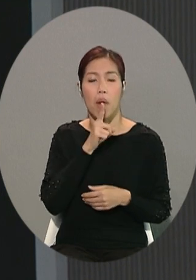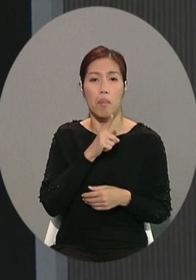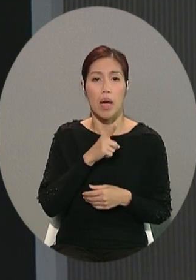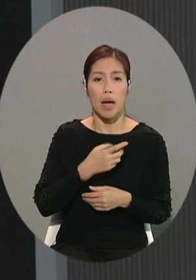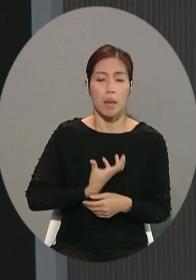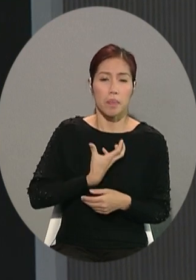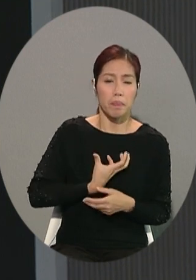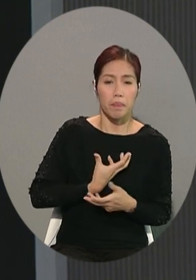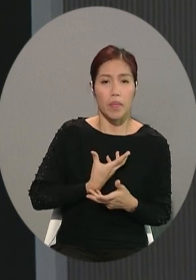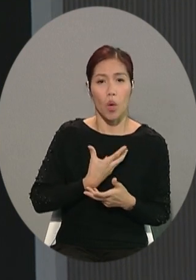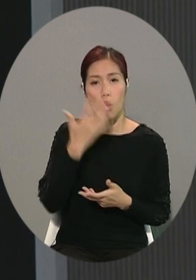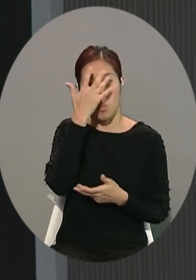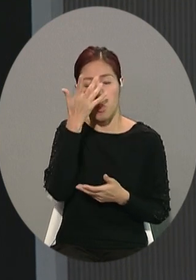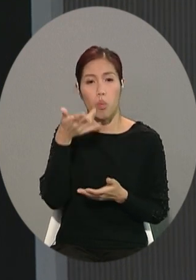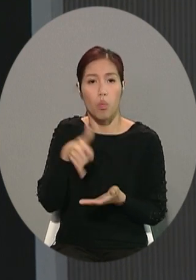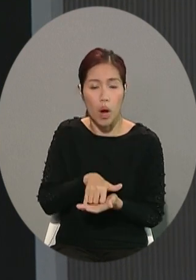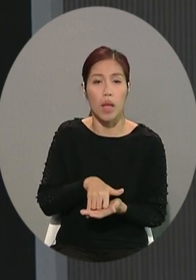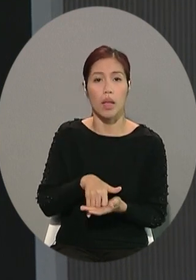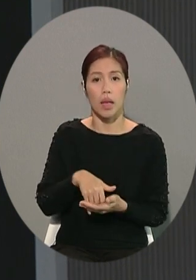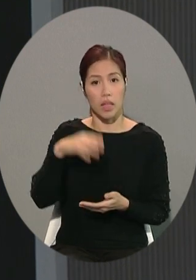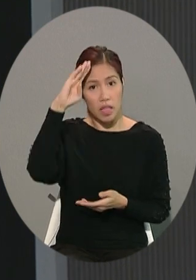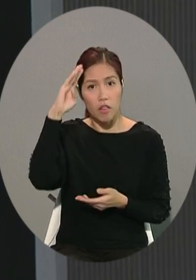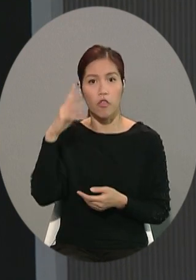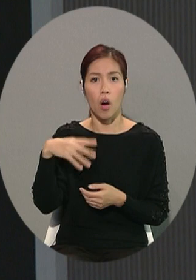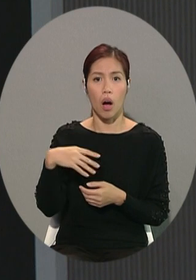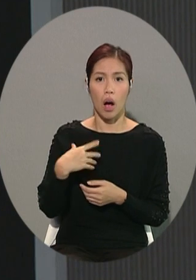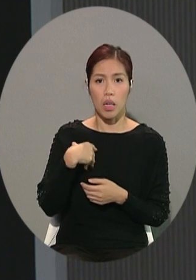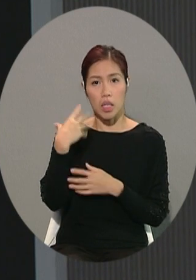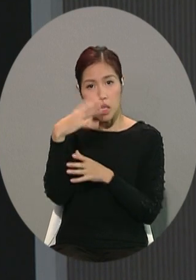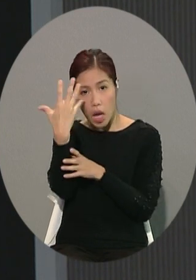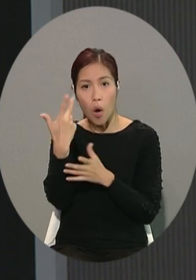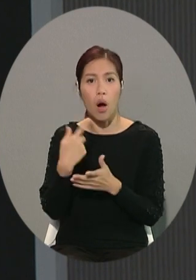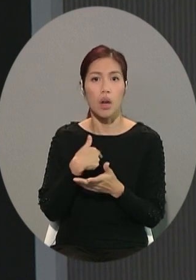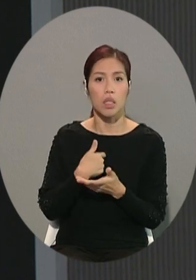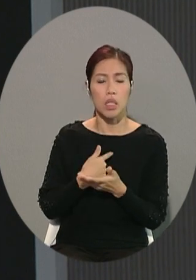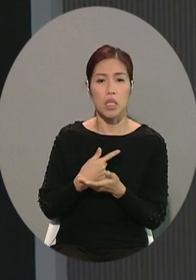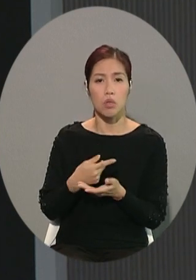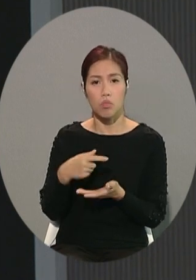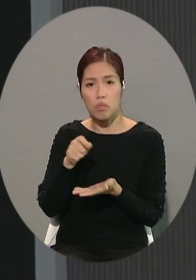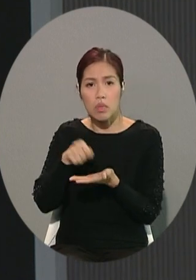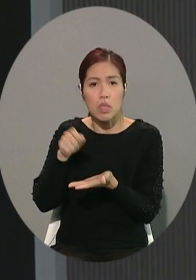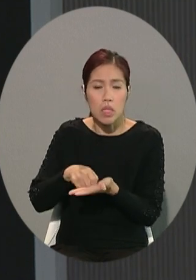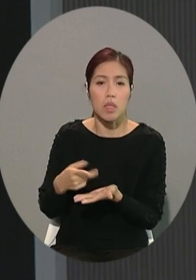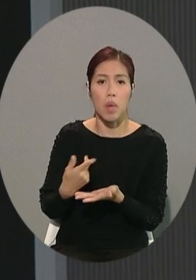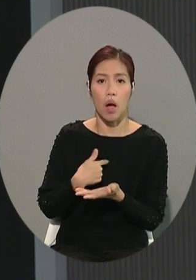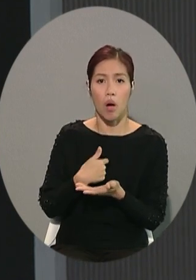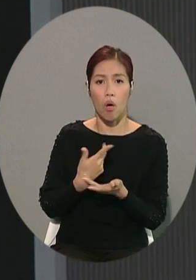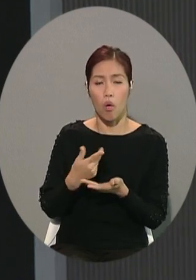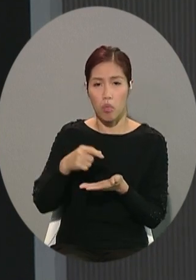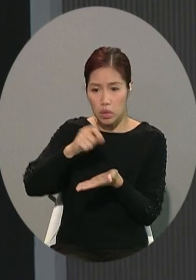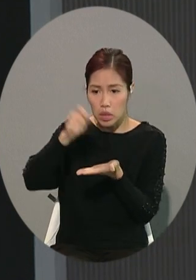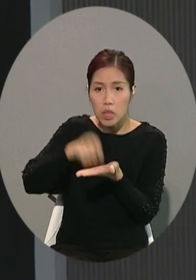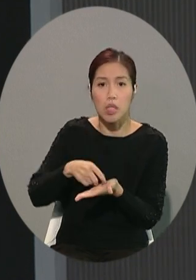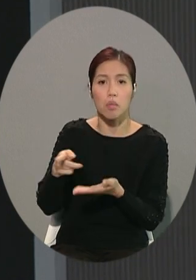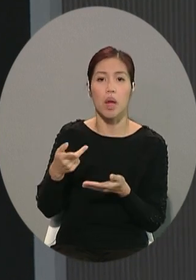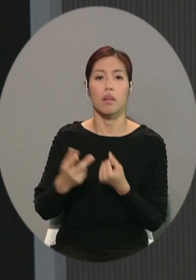咗，而警方去引誘我去簽一份嘅聲明書，咁就話我有喐手還拖，所以法官因為呢份嘢我簽咗名，所以佢覺得